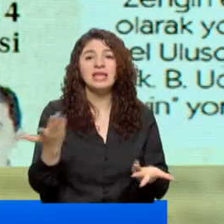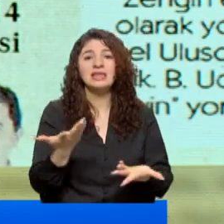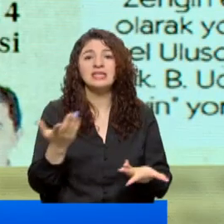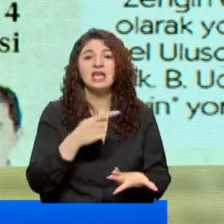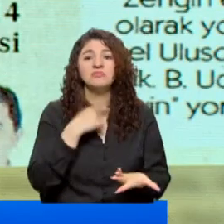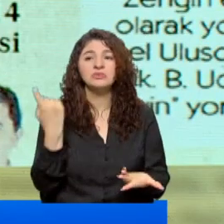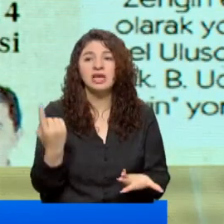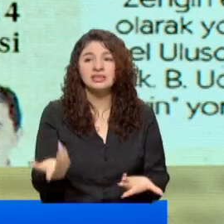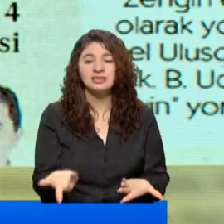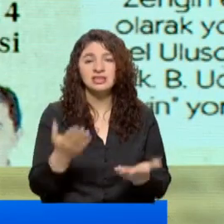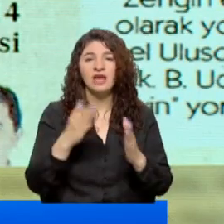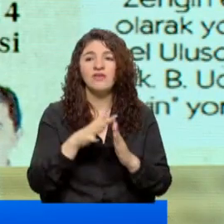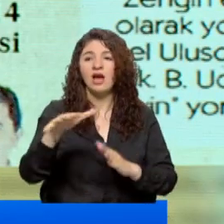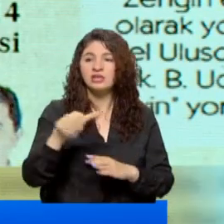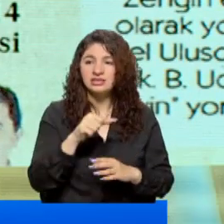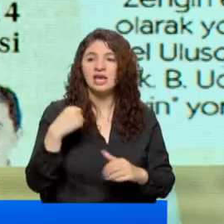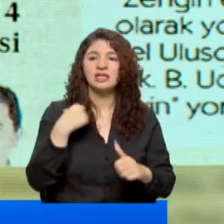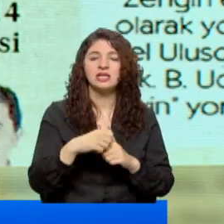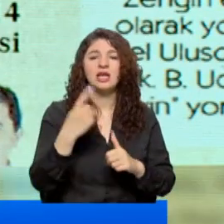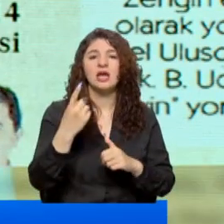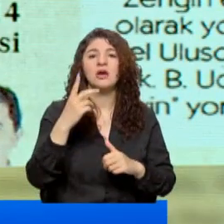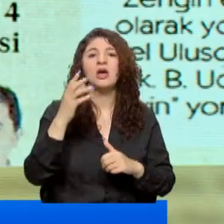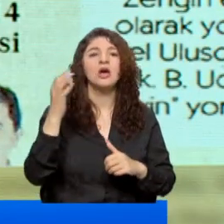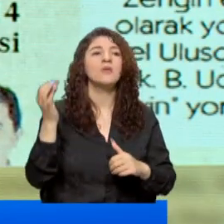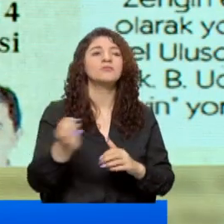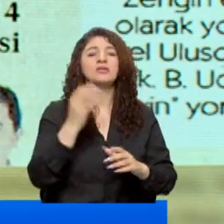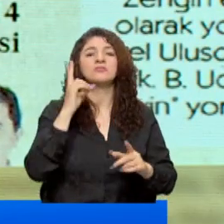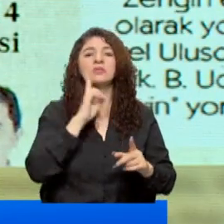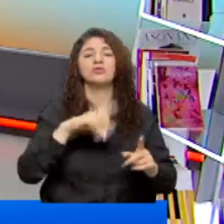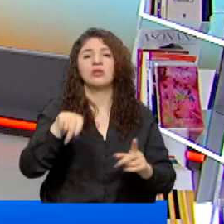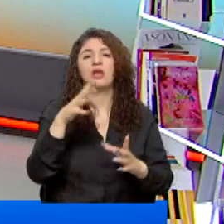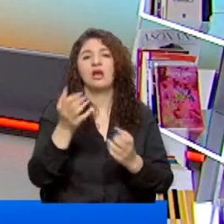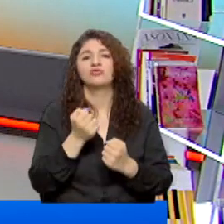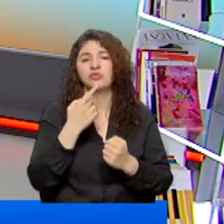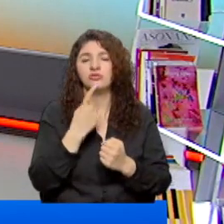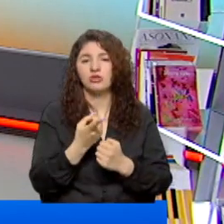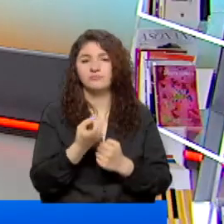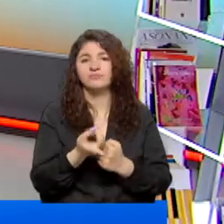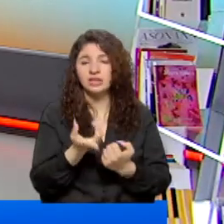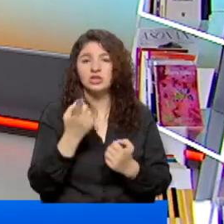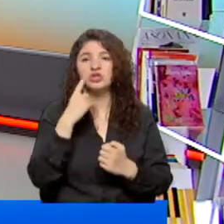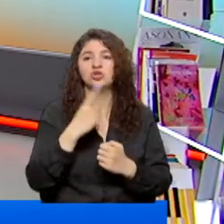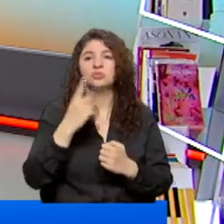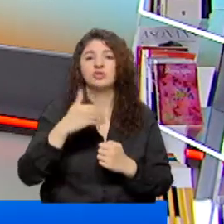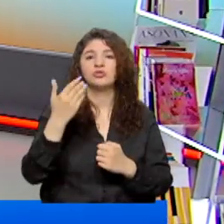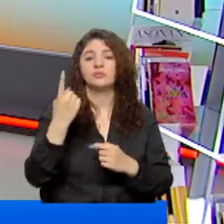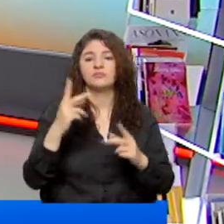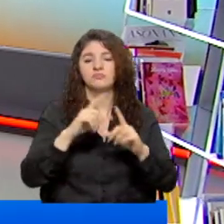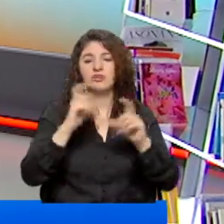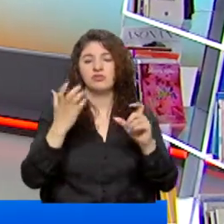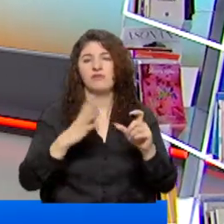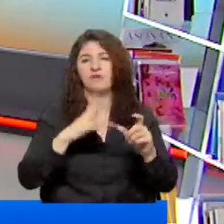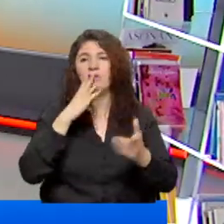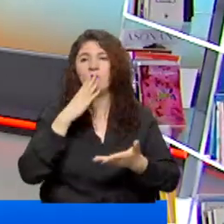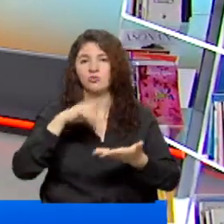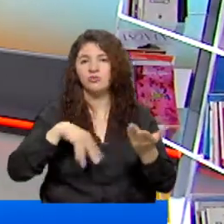neredeyse ol bu evi alırsa yine Milyonerler alacak diyor cumhuriyetten sonra bir Manşet daha